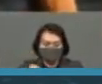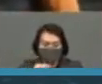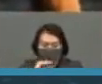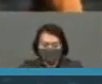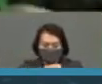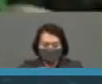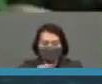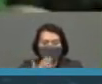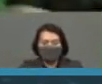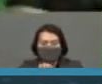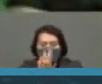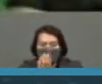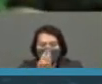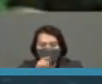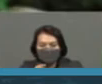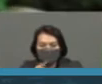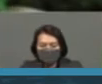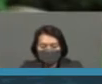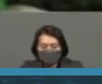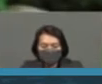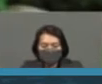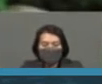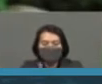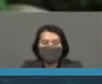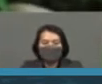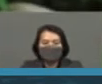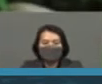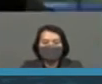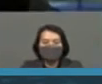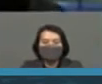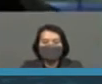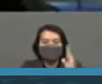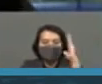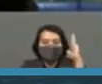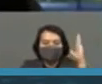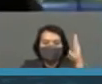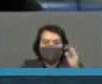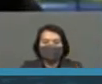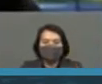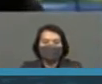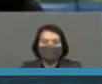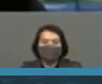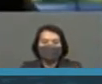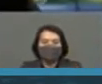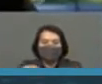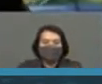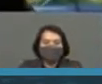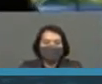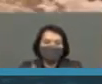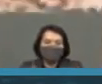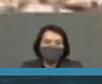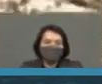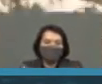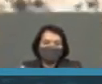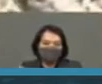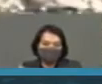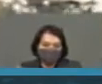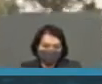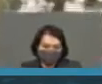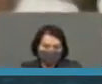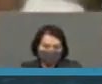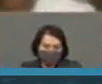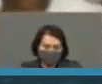รหากว่าจากนี้ไปมีบางช่วงที่ราคาหล่นลงมาต่ำกว่าที่ได้ประกันไว้รัฐบาลก็จะได้จ่